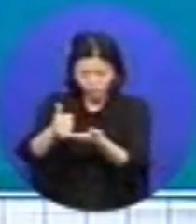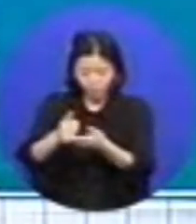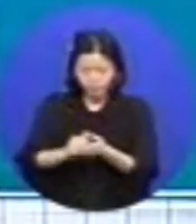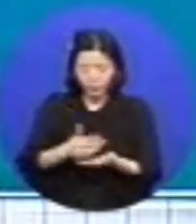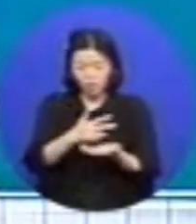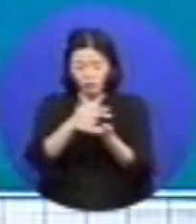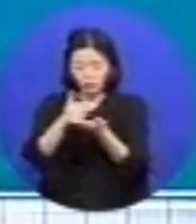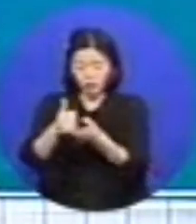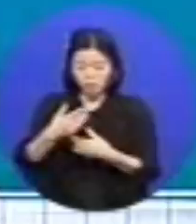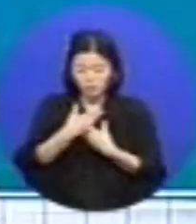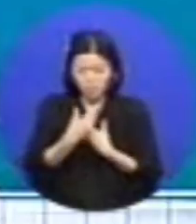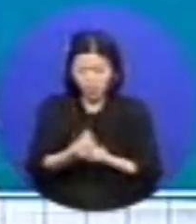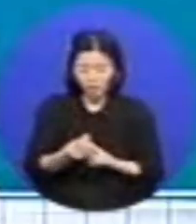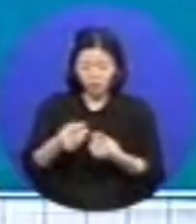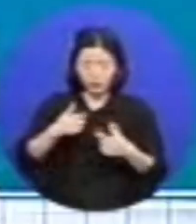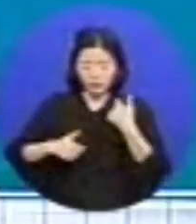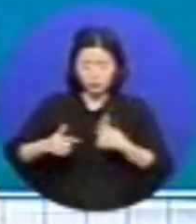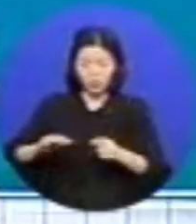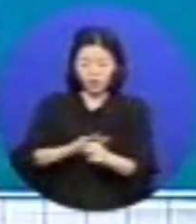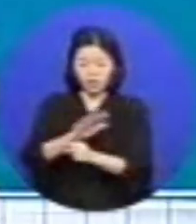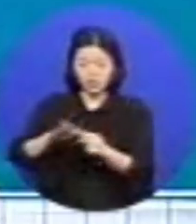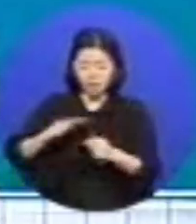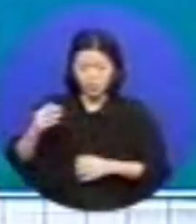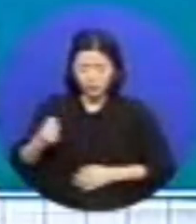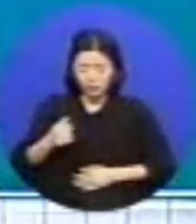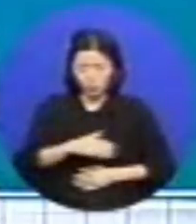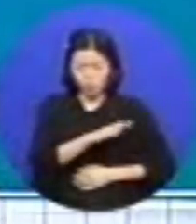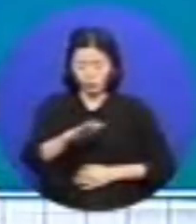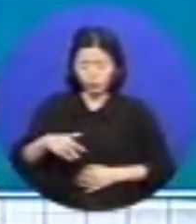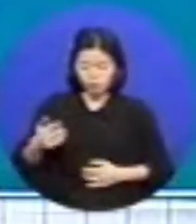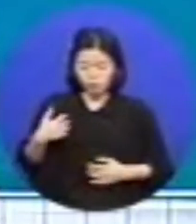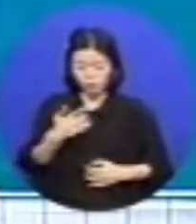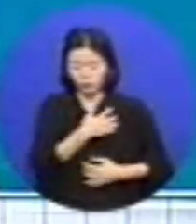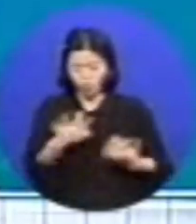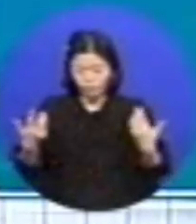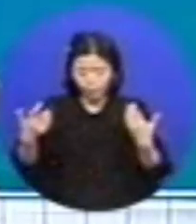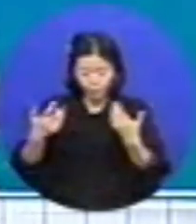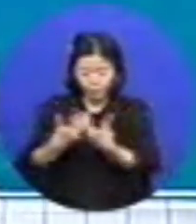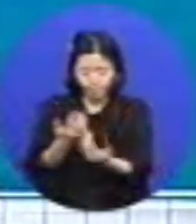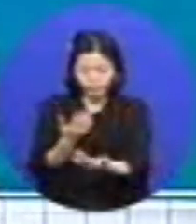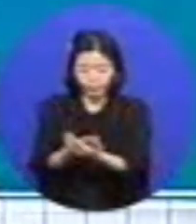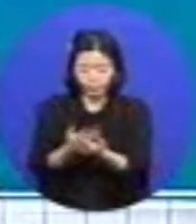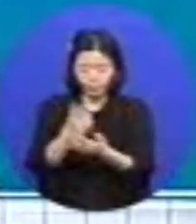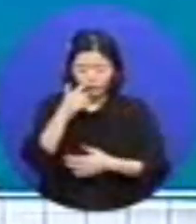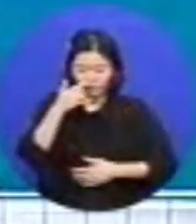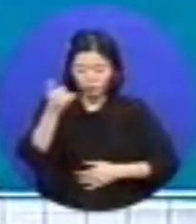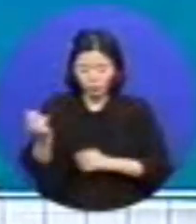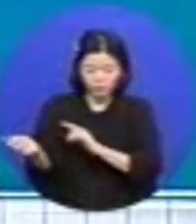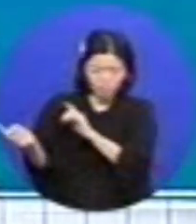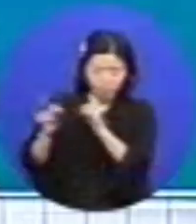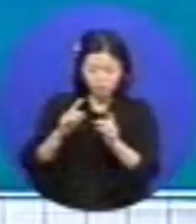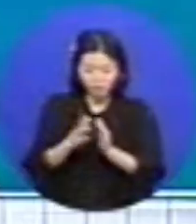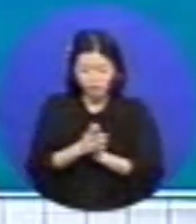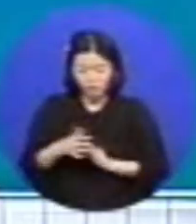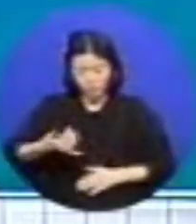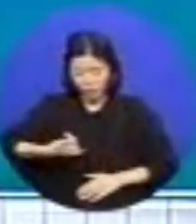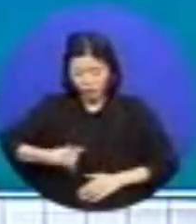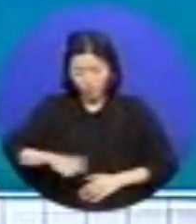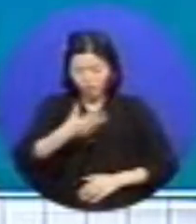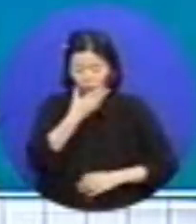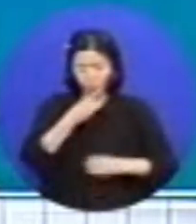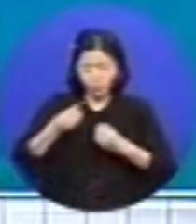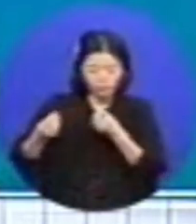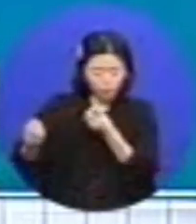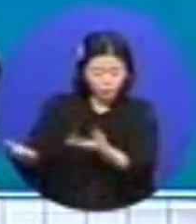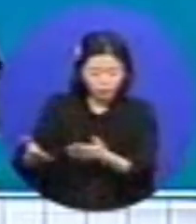주님의 평안과 기쁨과 사랑으로 우리가 충만하게 하셔서 부모님도 살려내고 자녀들도